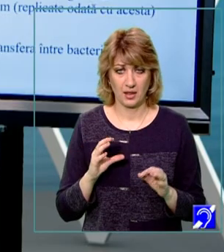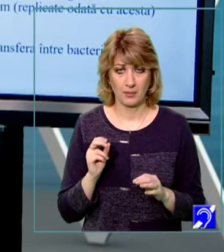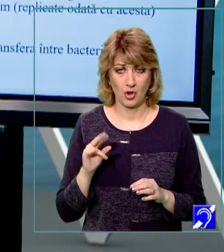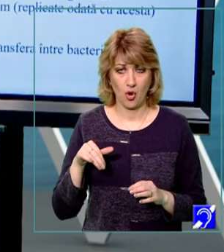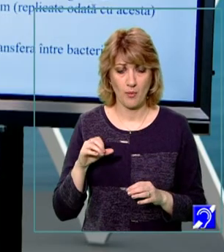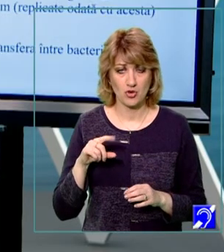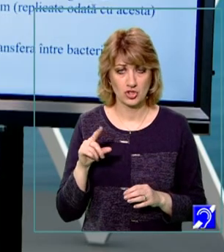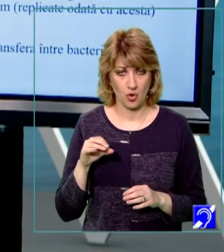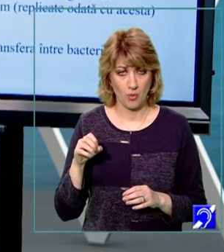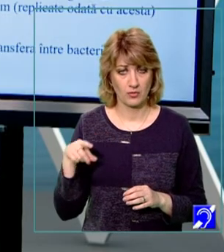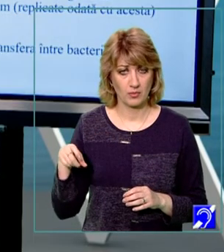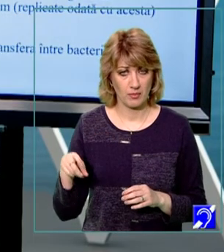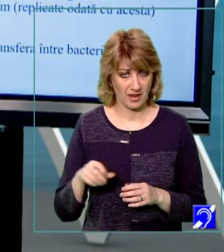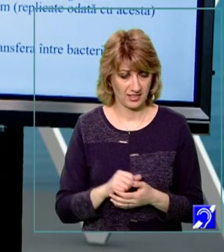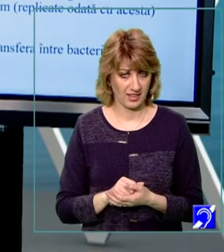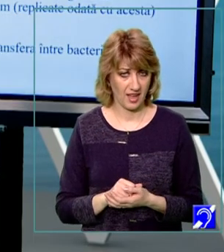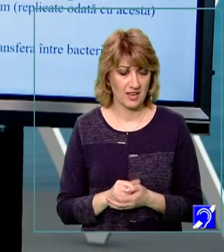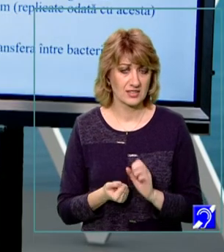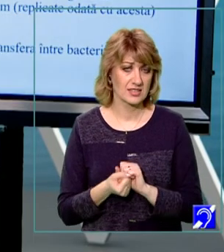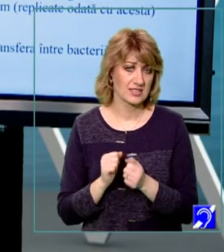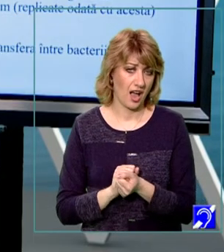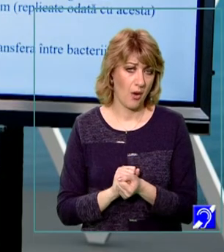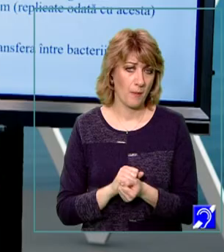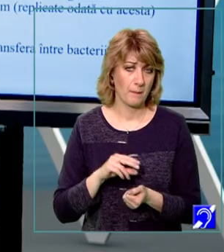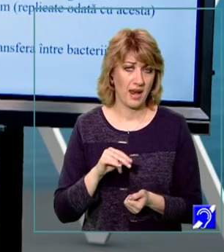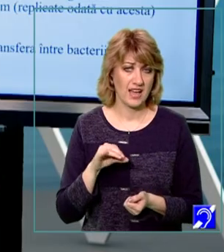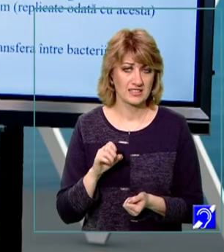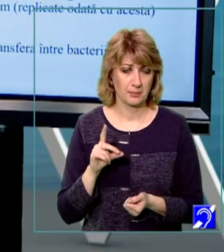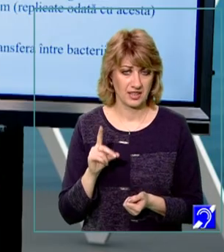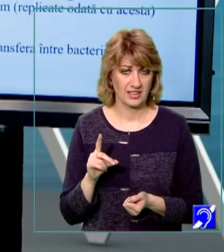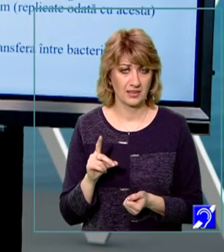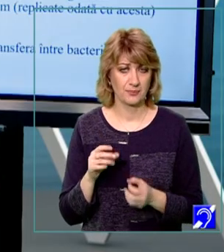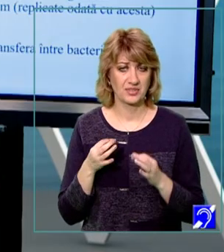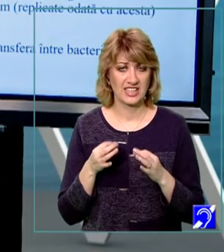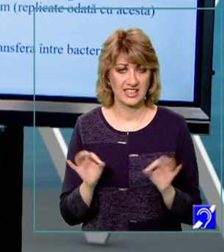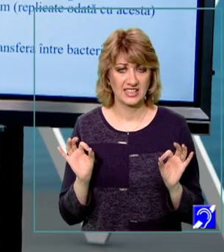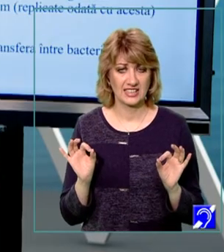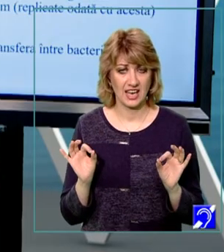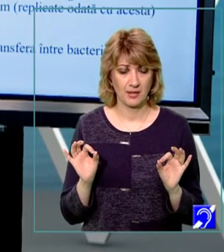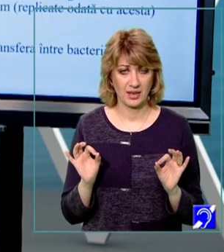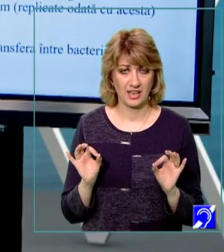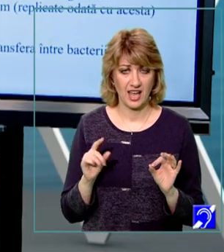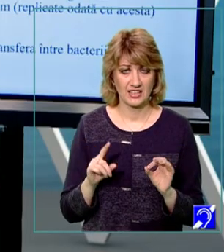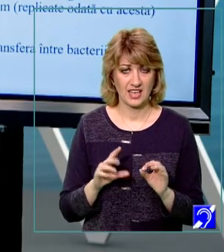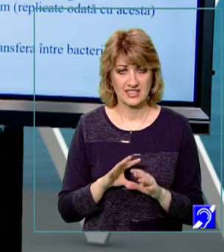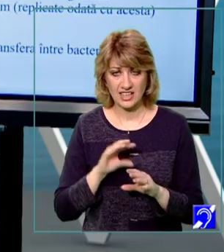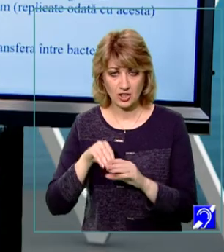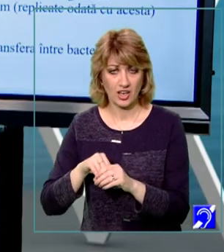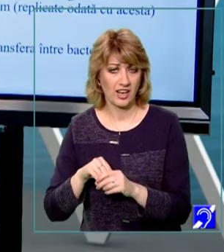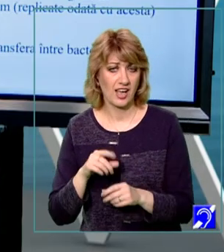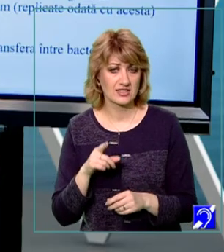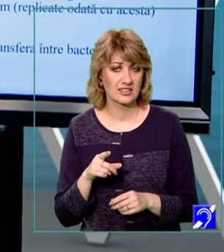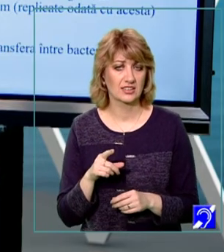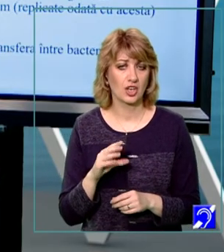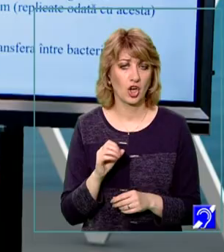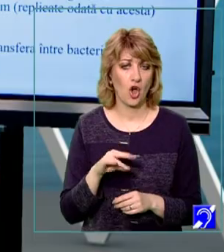bacterian pe care îl observăm aici, sau plasmidul inițial liber în citoplasmă se integrează în cromozomul bacterian,